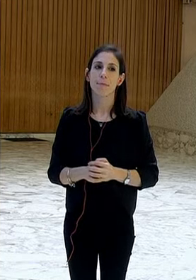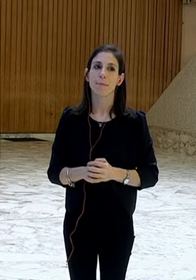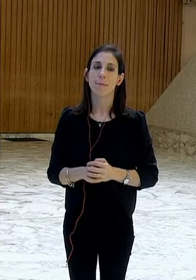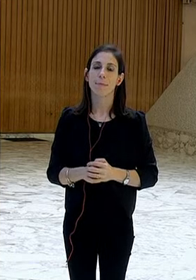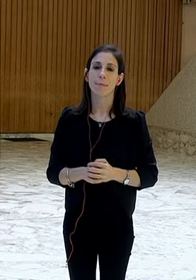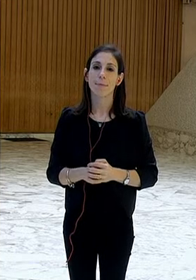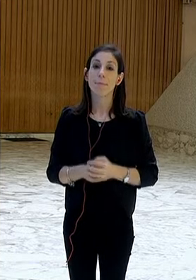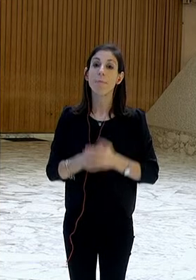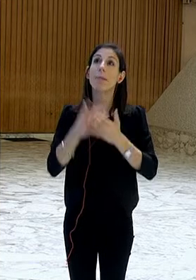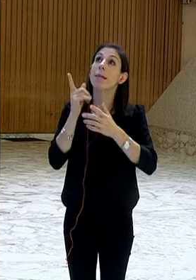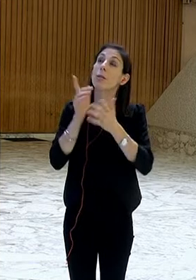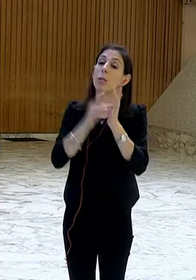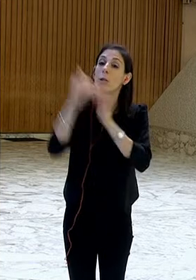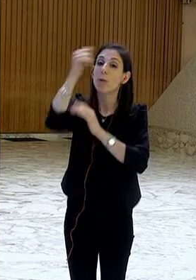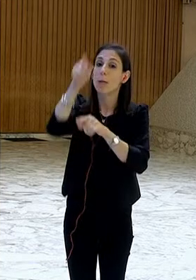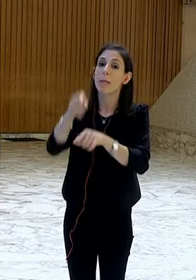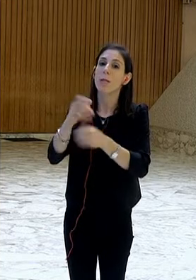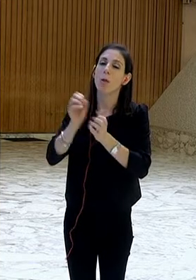Sia laudato Gesù Cristo.